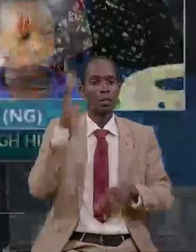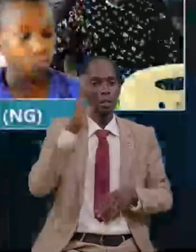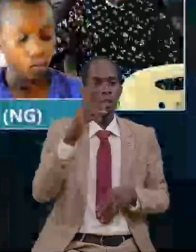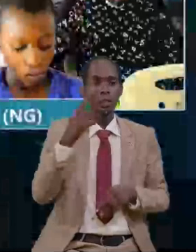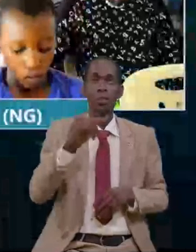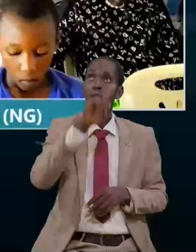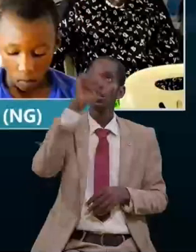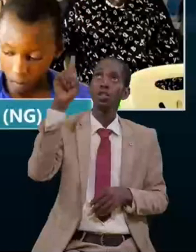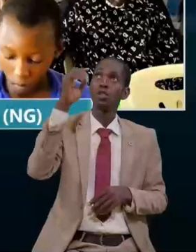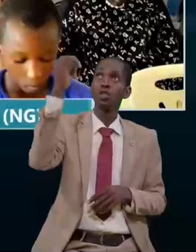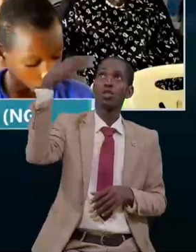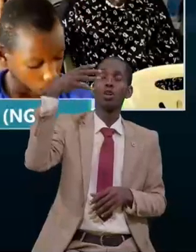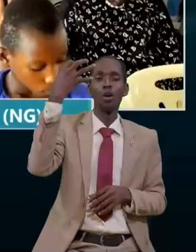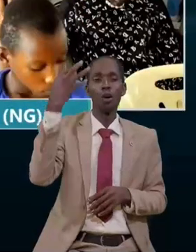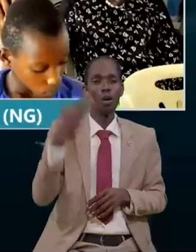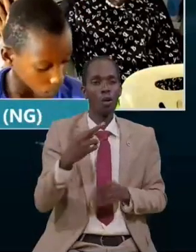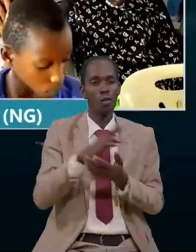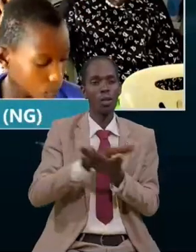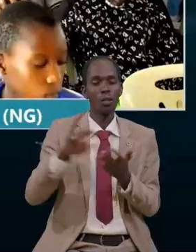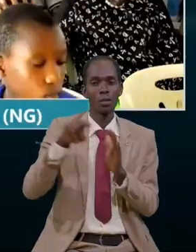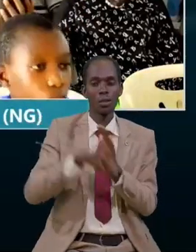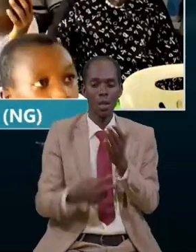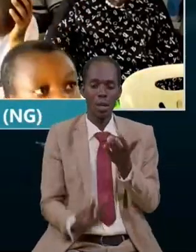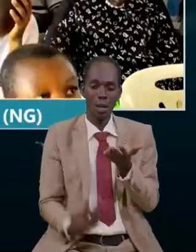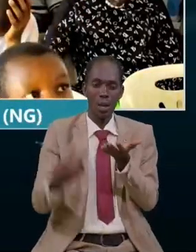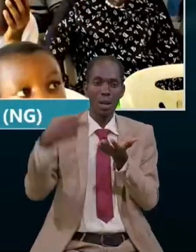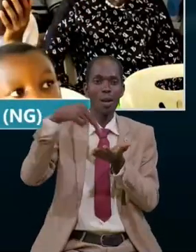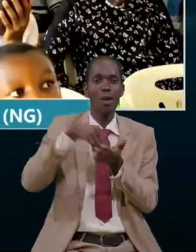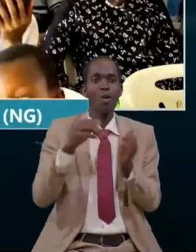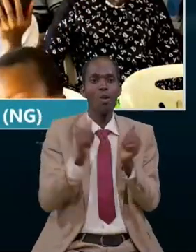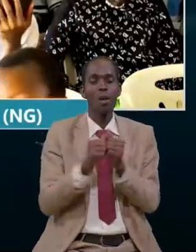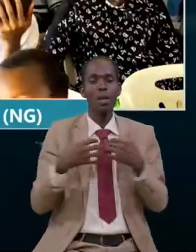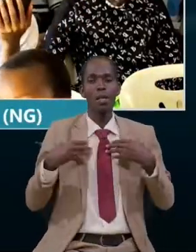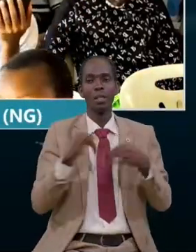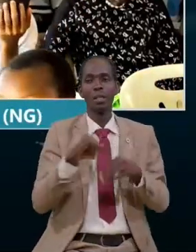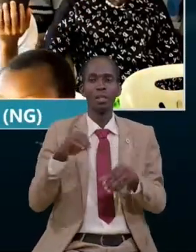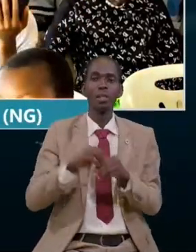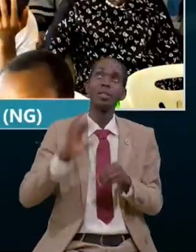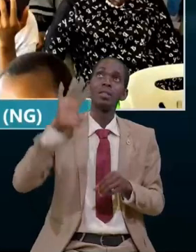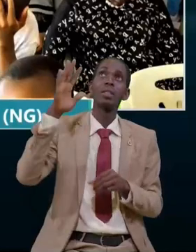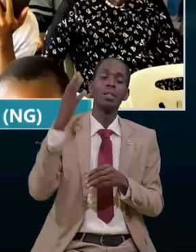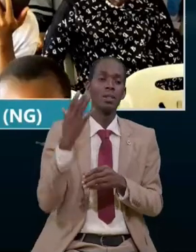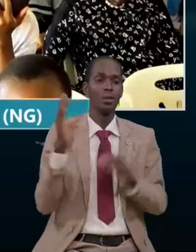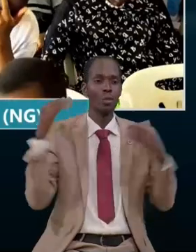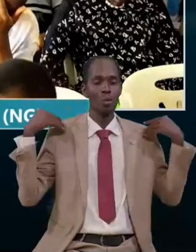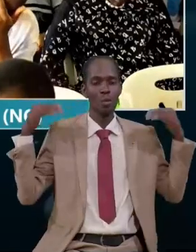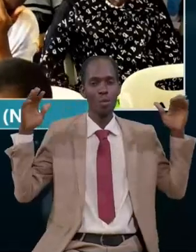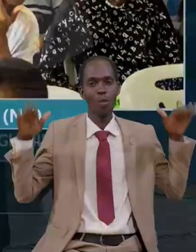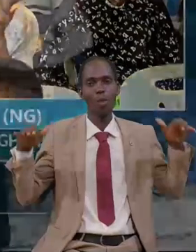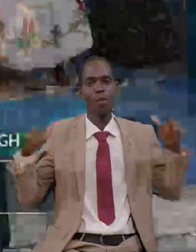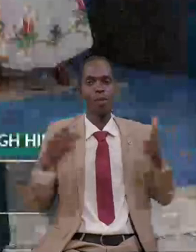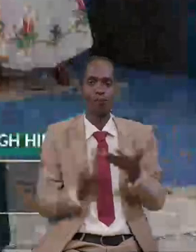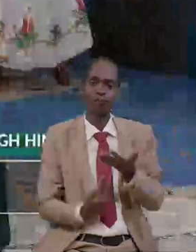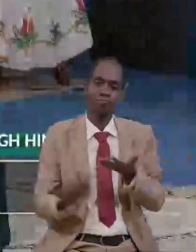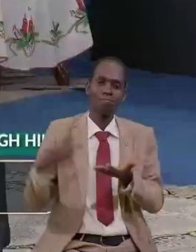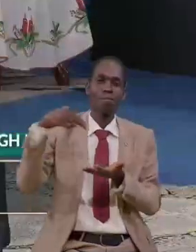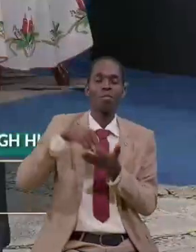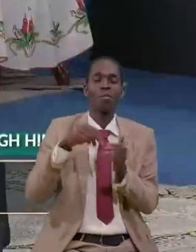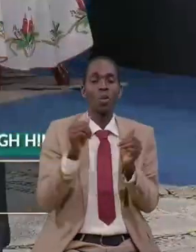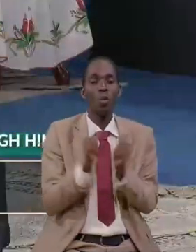Mais pour vous qui craignez mon nom, se lèvera le soleil de la justice et la guérison sous ses ailes. Se lève avec